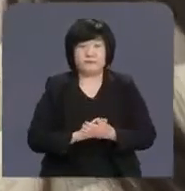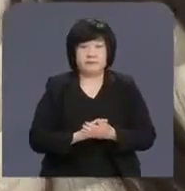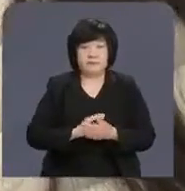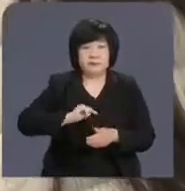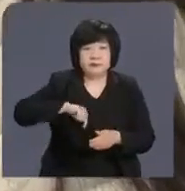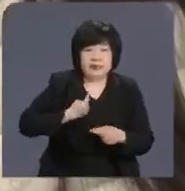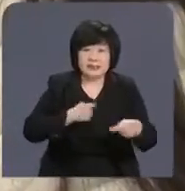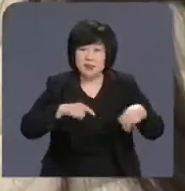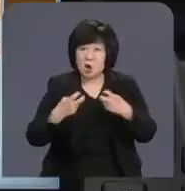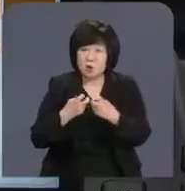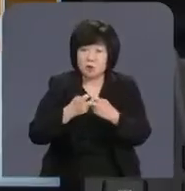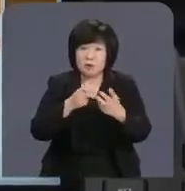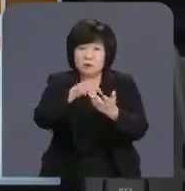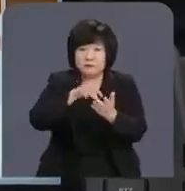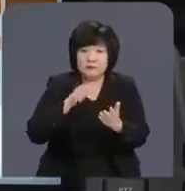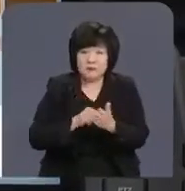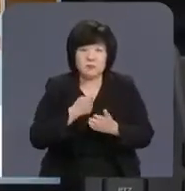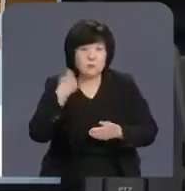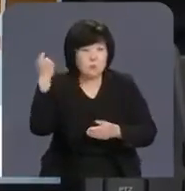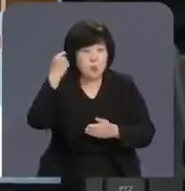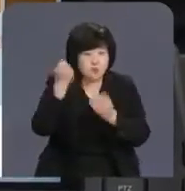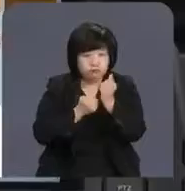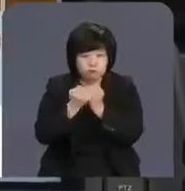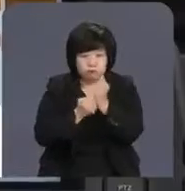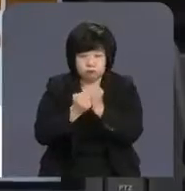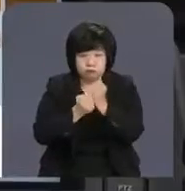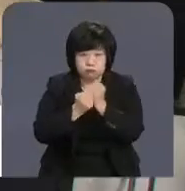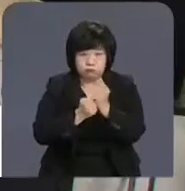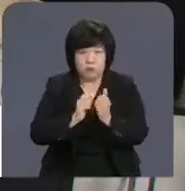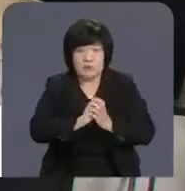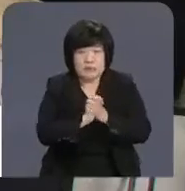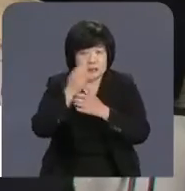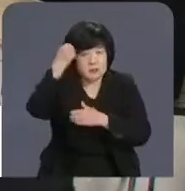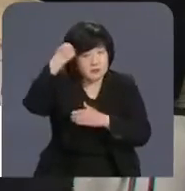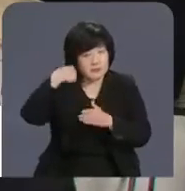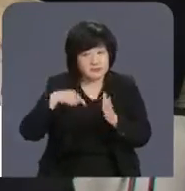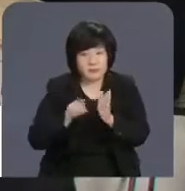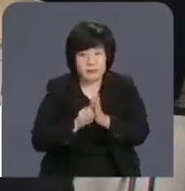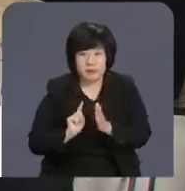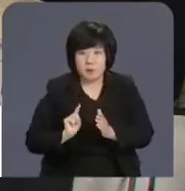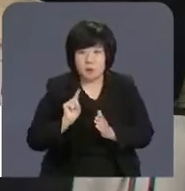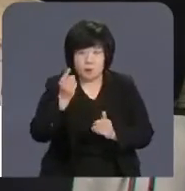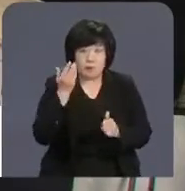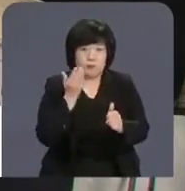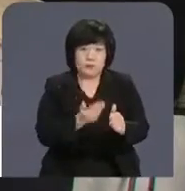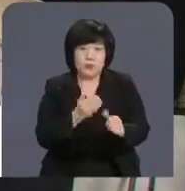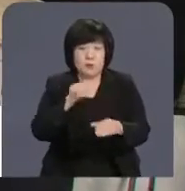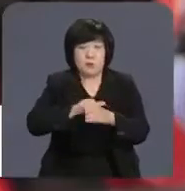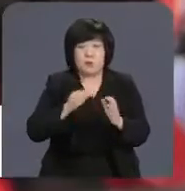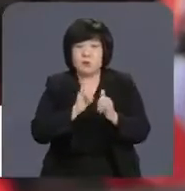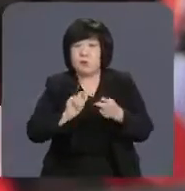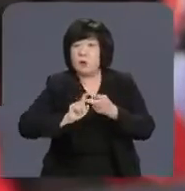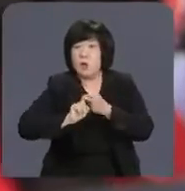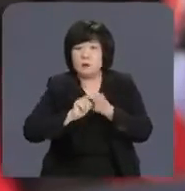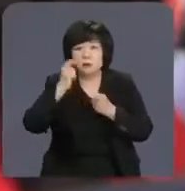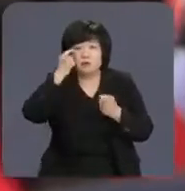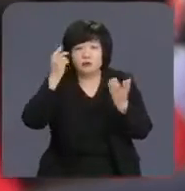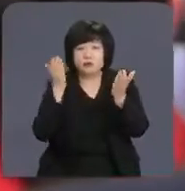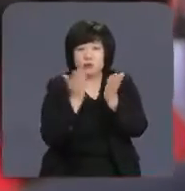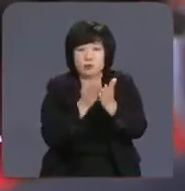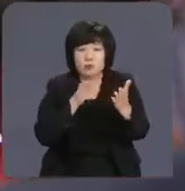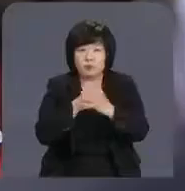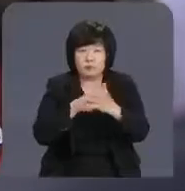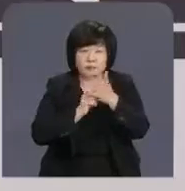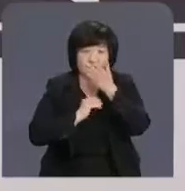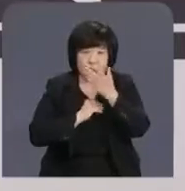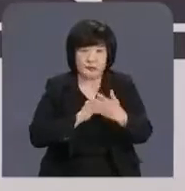자신의 정책 취지를 육성으로 설명하면서 친근감과 신뢰를 높이는 것은 물론 유권자의 관심과 눈높이도 파악할 수